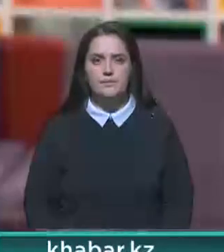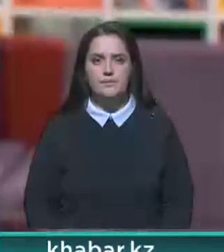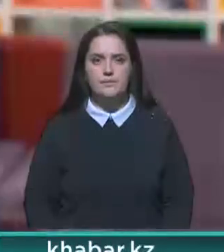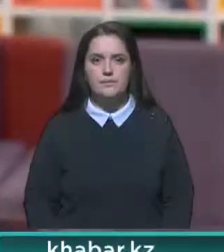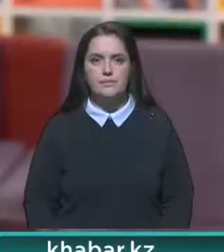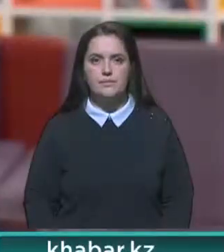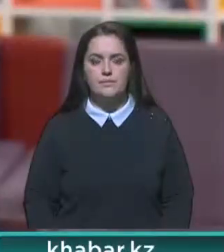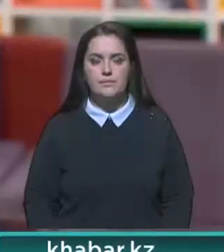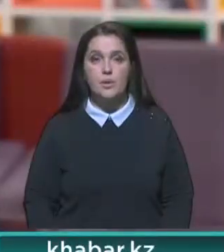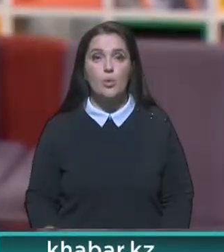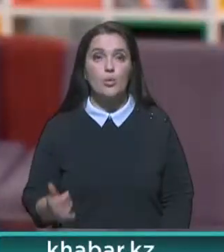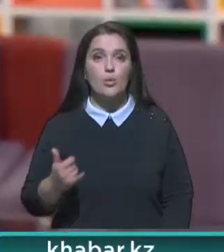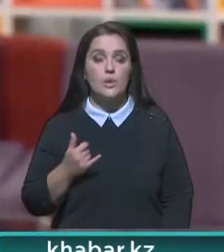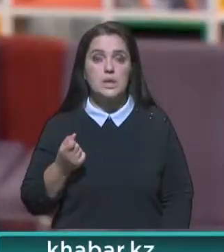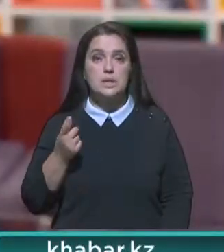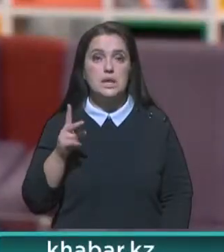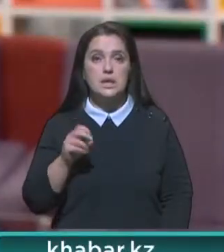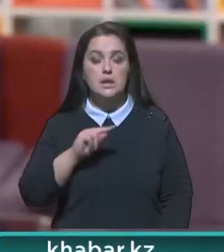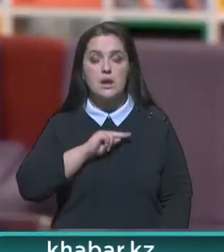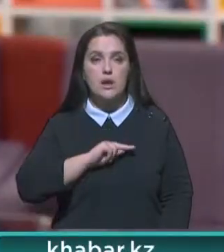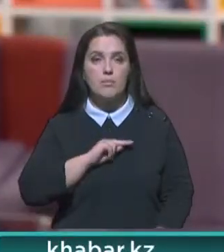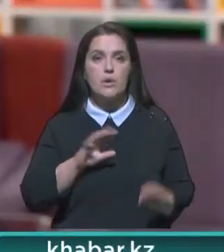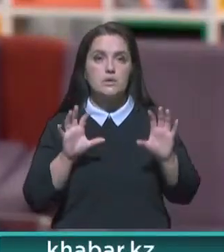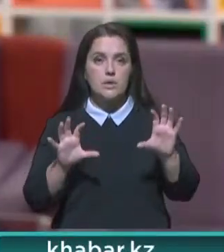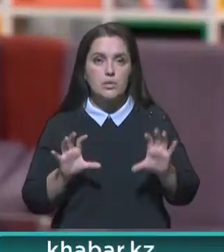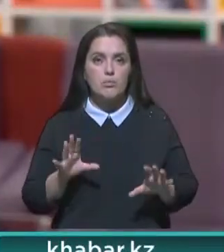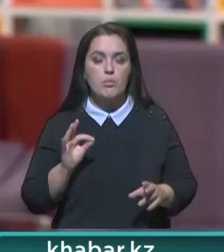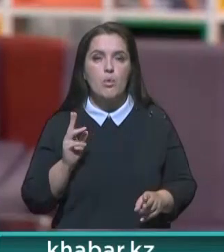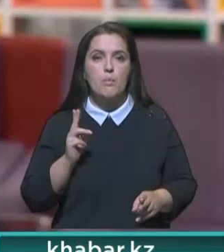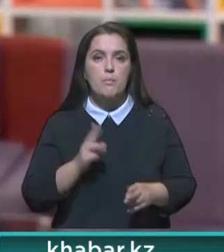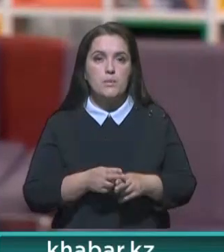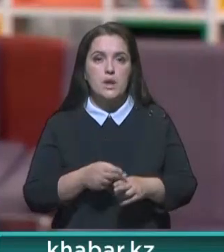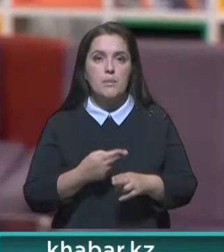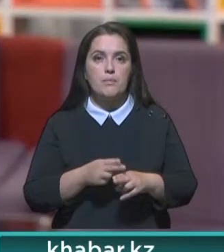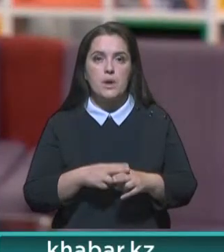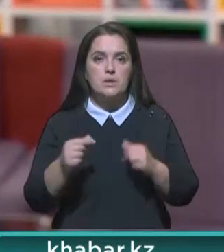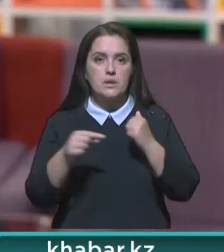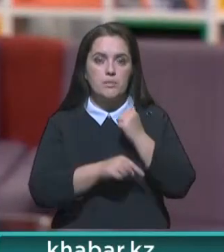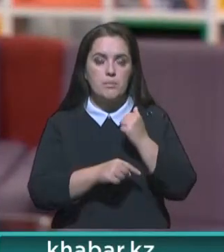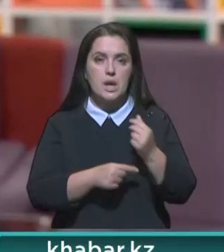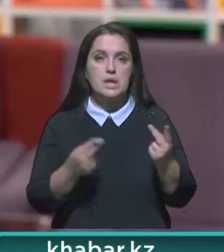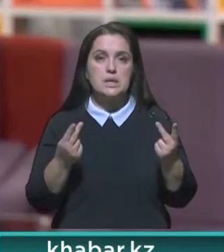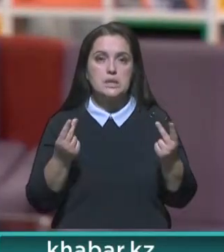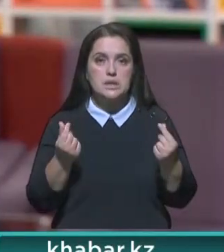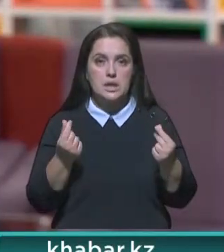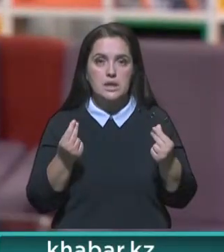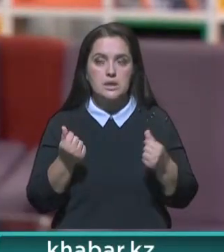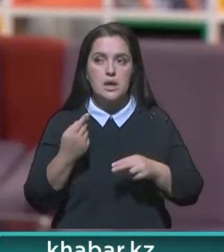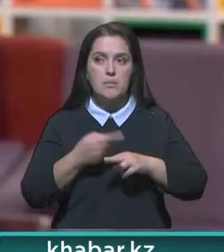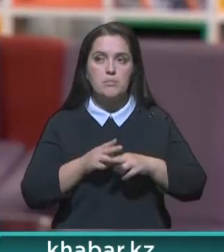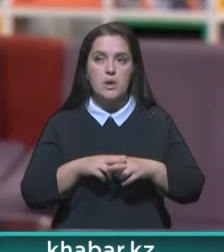У нас уже несколько лет работает закон по предотвращению легализации и отмыванию доходов. Это касалось как раз-таки,